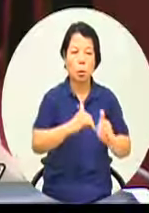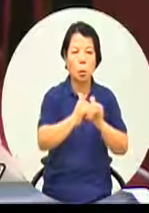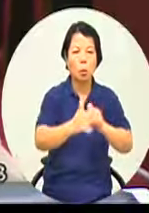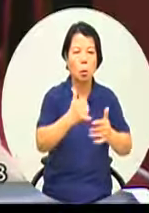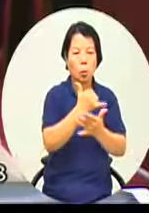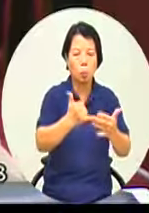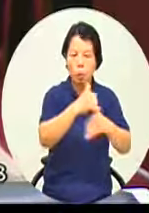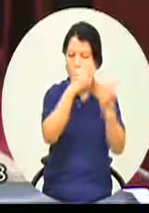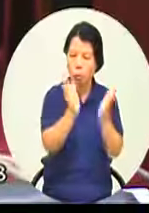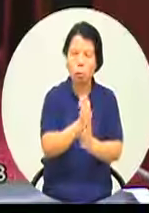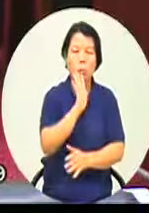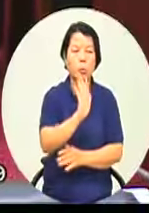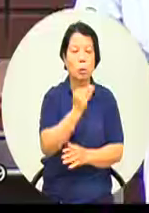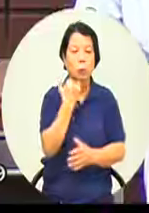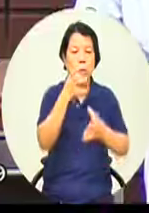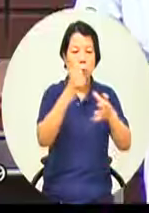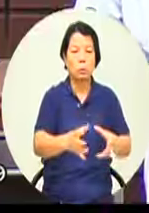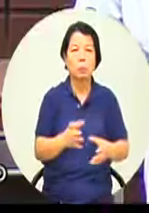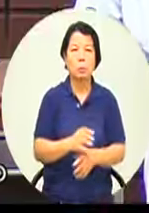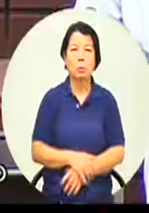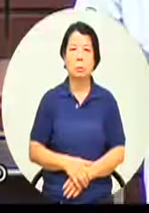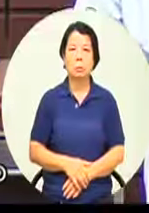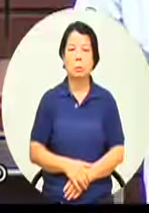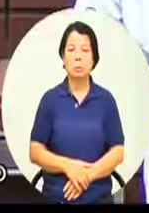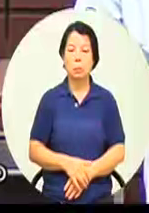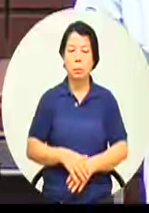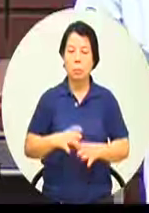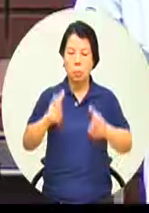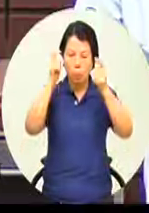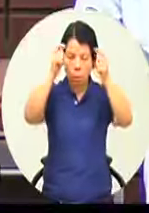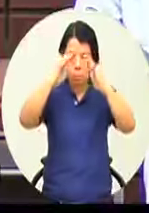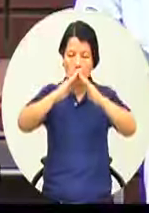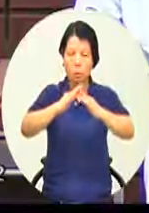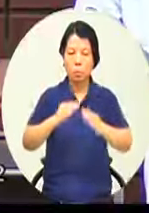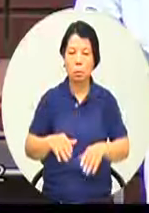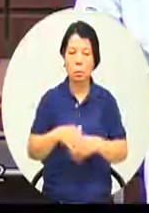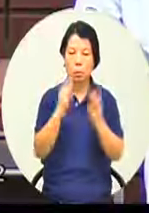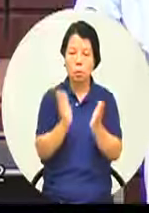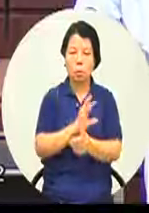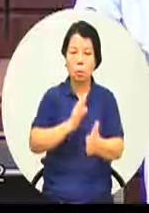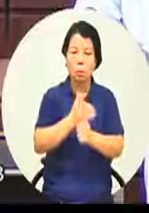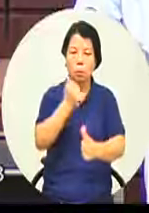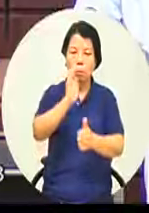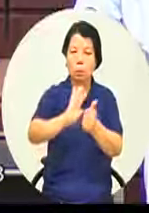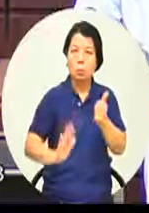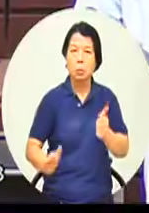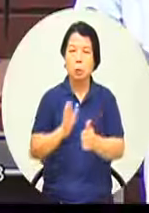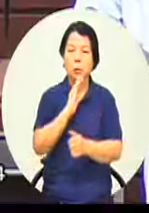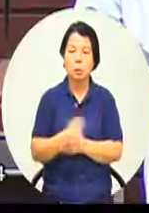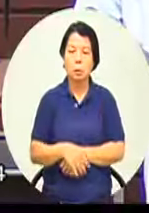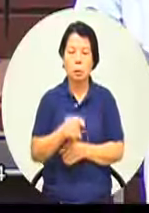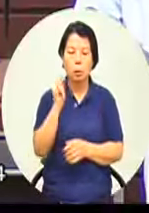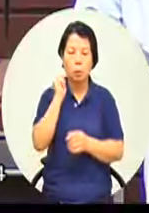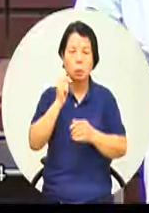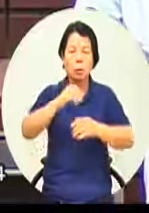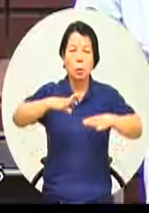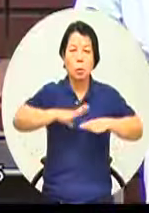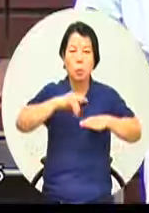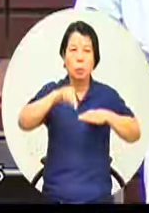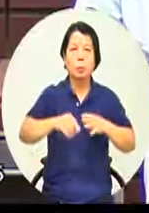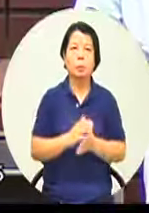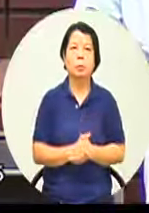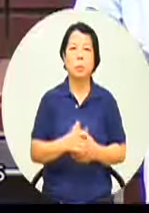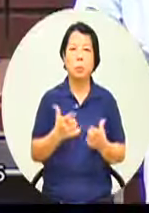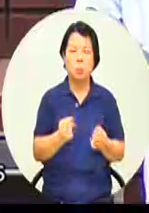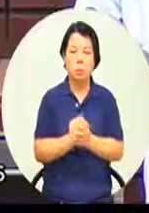我可是不是可以让我讲一下？ 好，请说。 因为高雄市所有的生菜生产专机都在紫关，那是蔬菜生